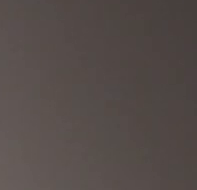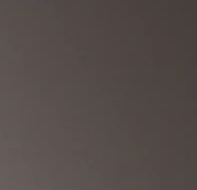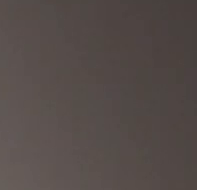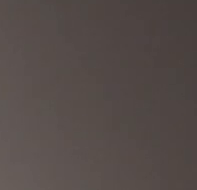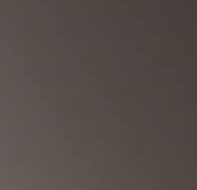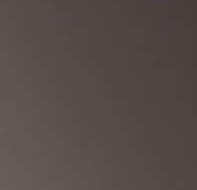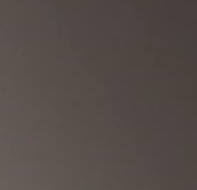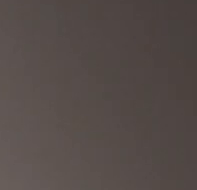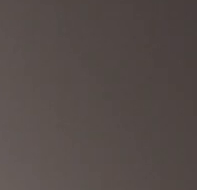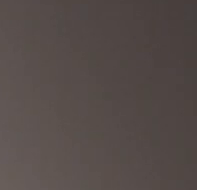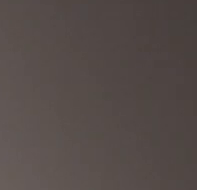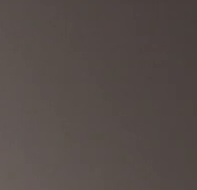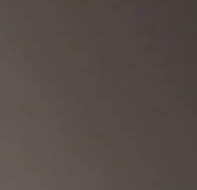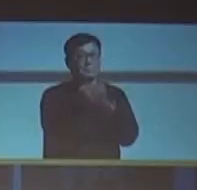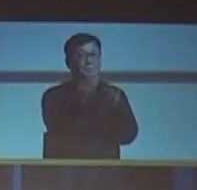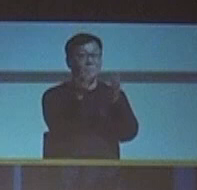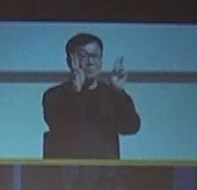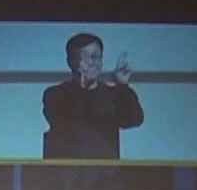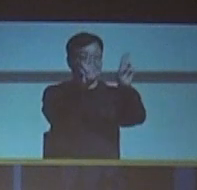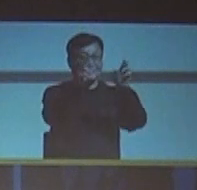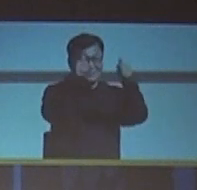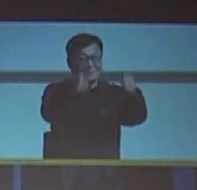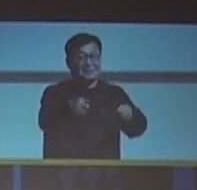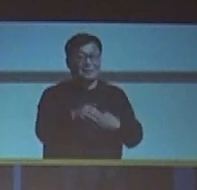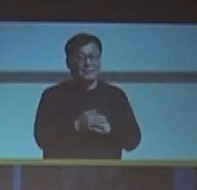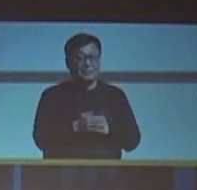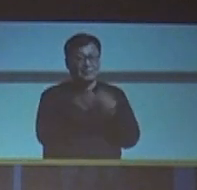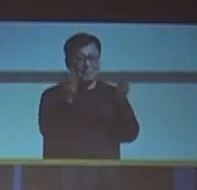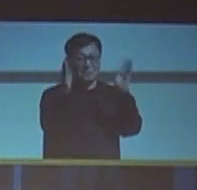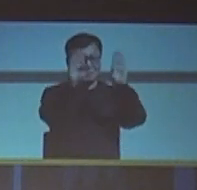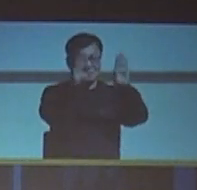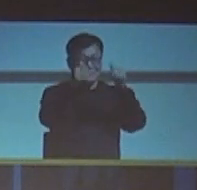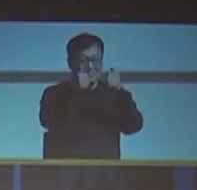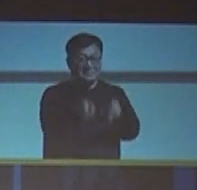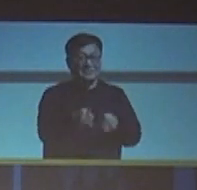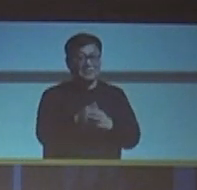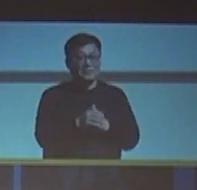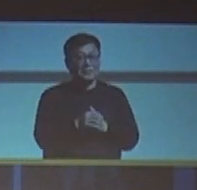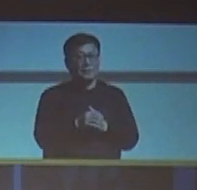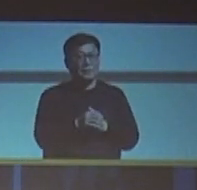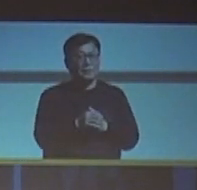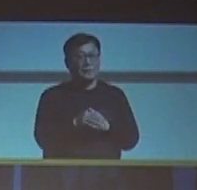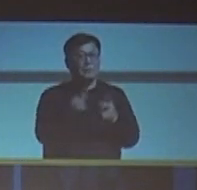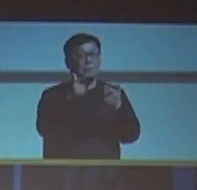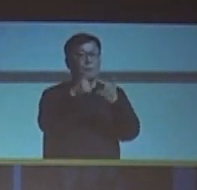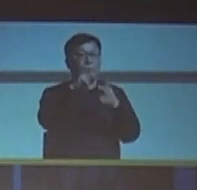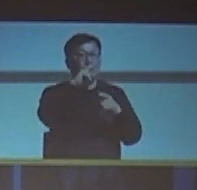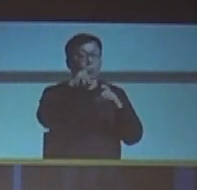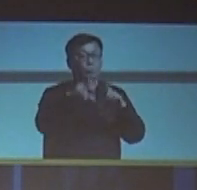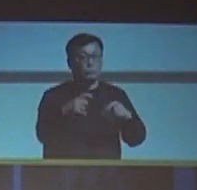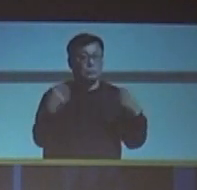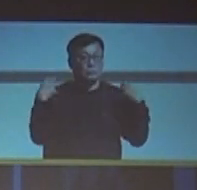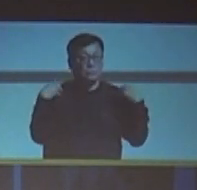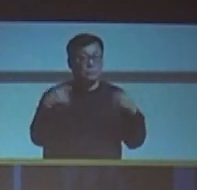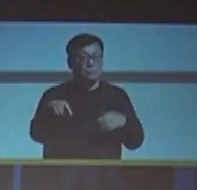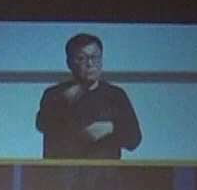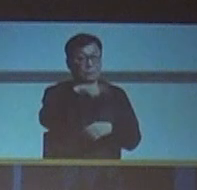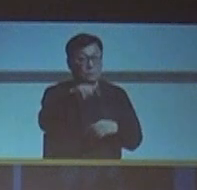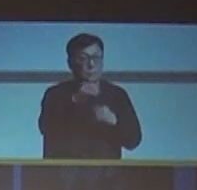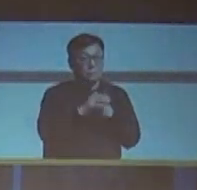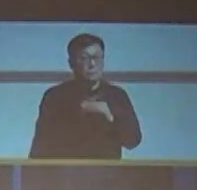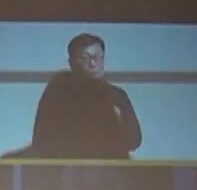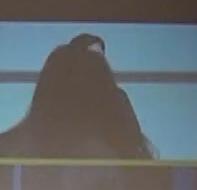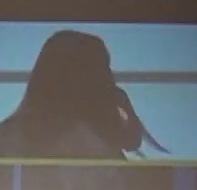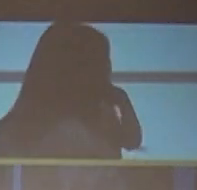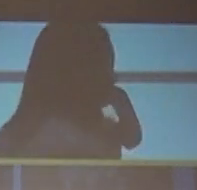네. 저 일어나서 뒤쪽에 보고 인사하세요. 네. 교구청, 우리 부산 교구 전체 교구청이 네. 선교상 써놓고.